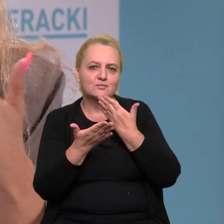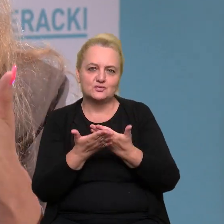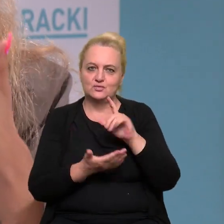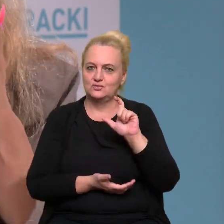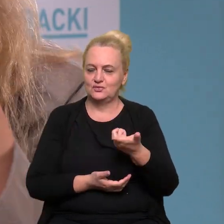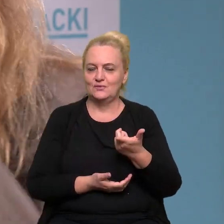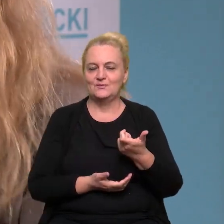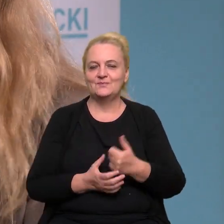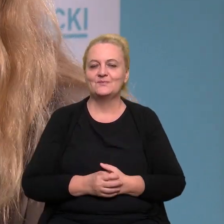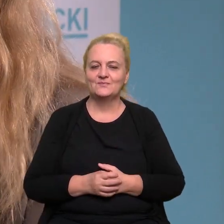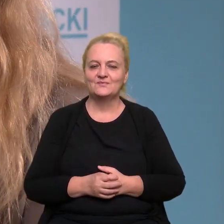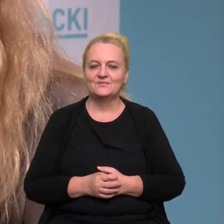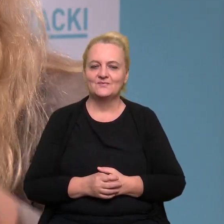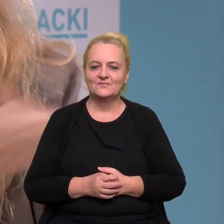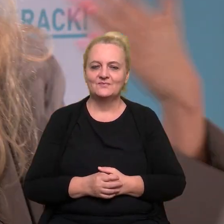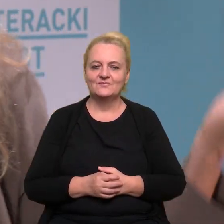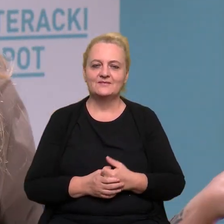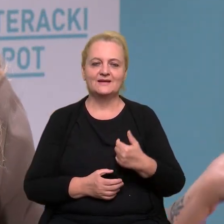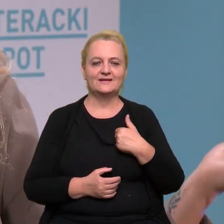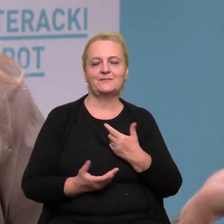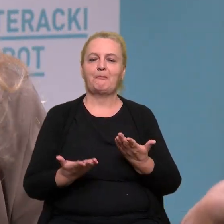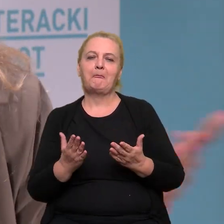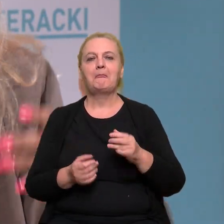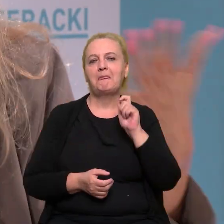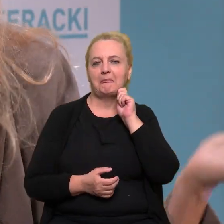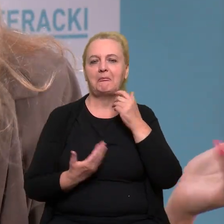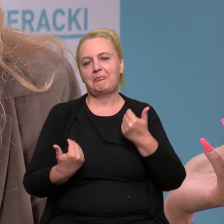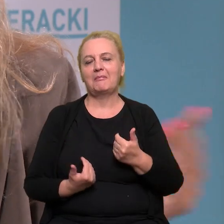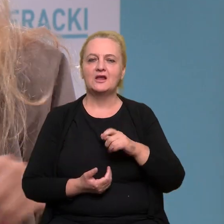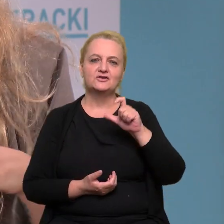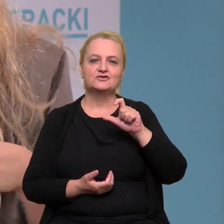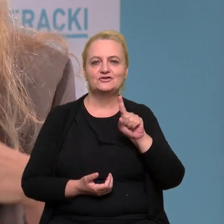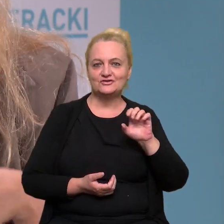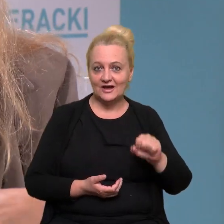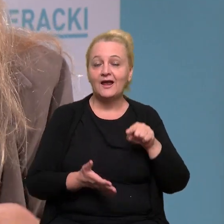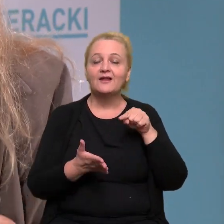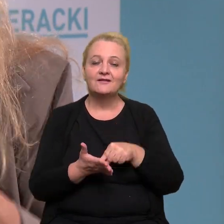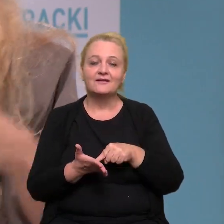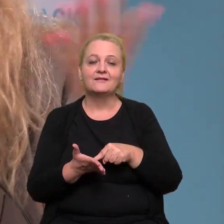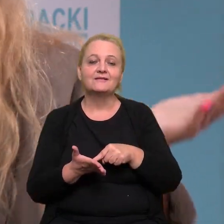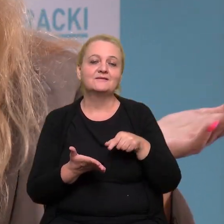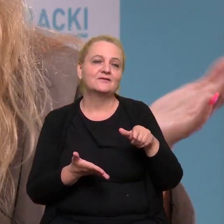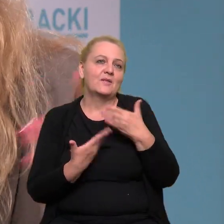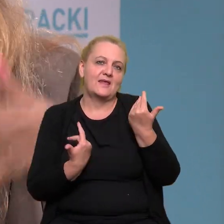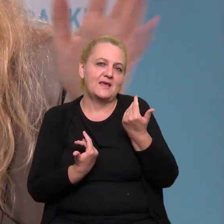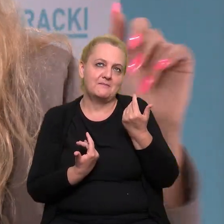jako taka cizia, no to wtedy nie ma, powiedzmy, inteligencji i nie przypisuje się